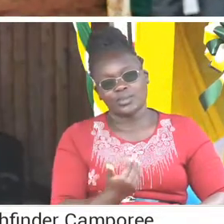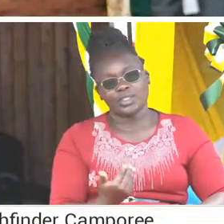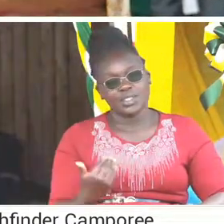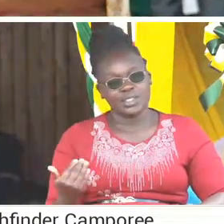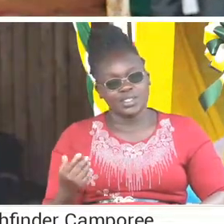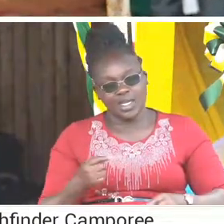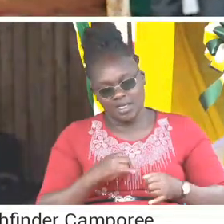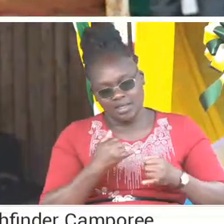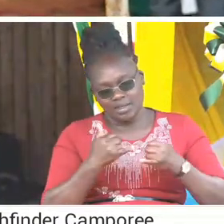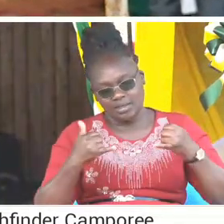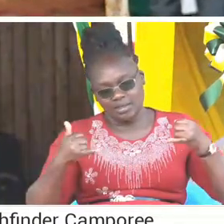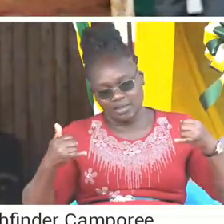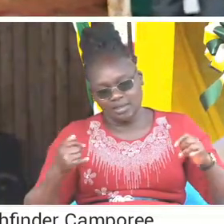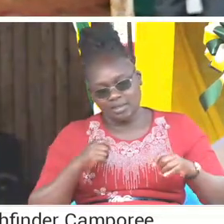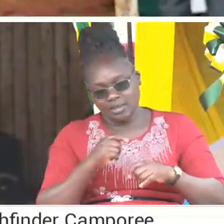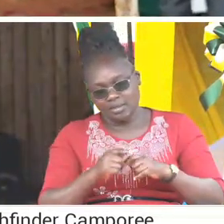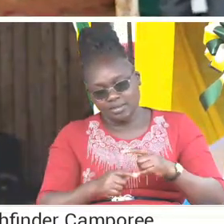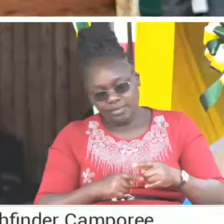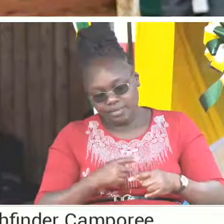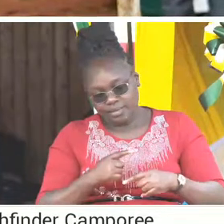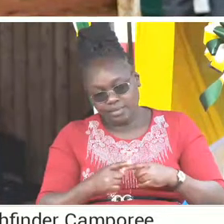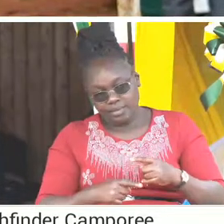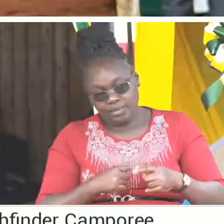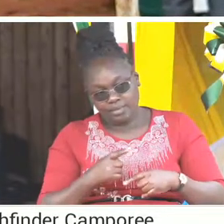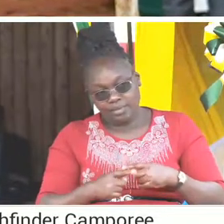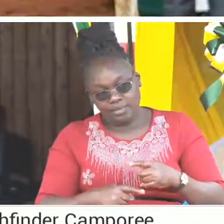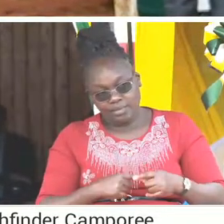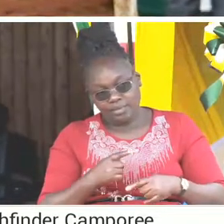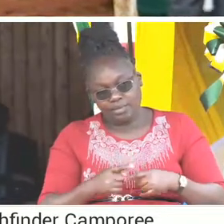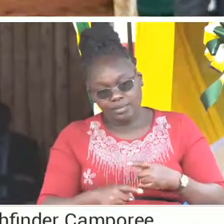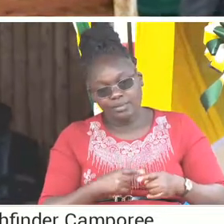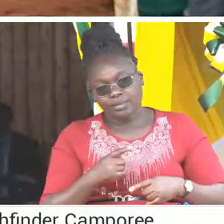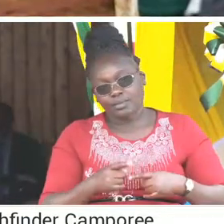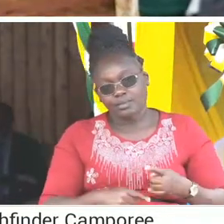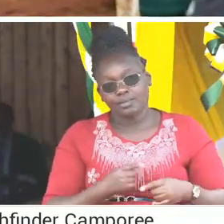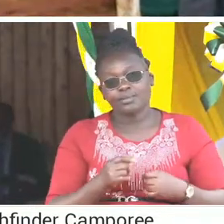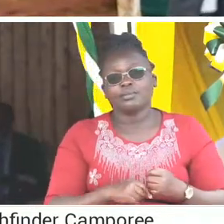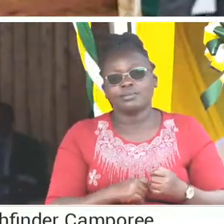Yeye mjukuu imba ndawaacha. Mama Linda.